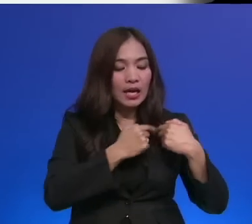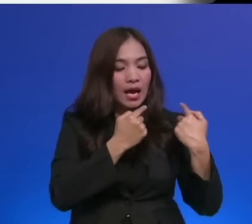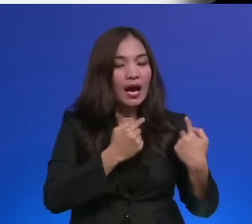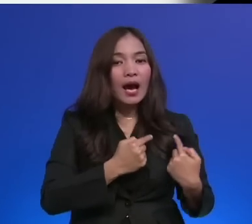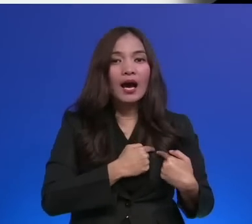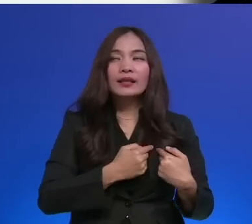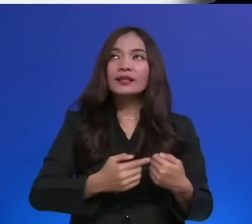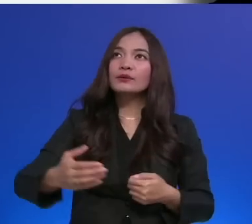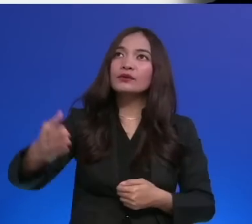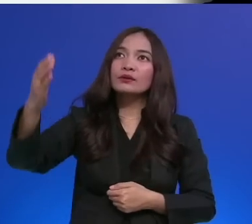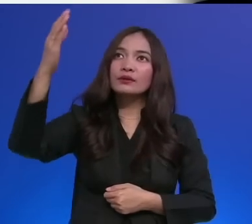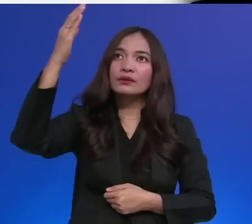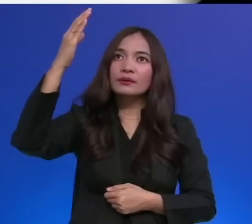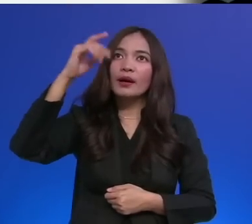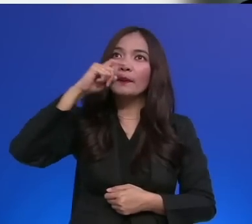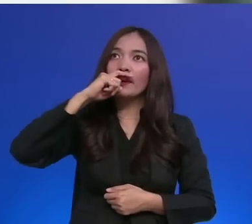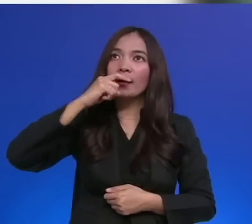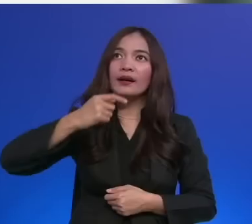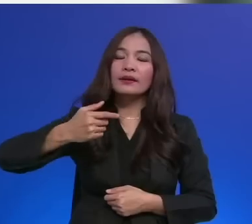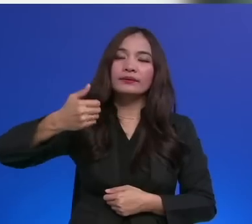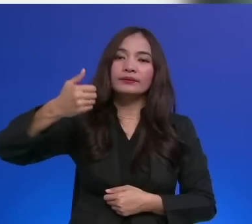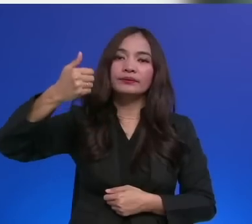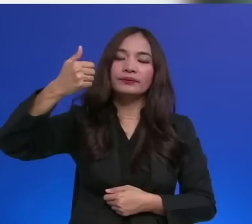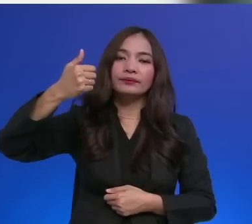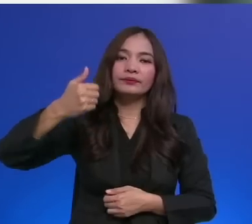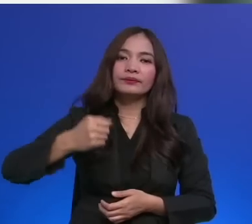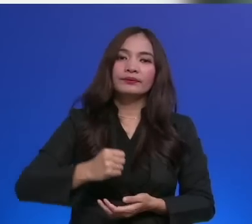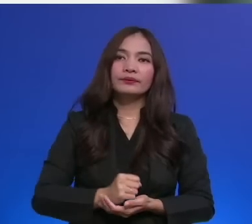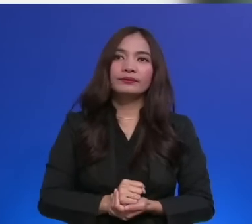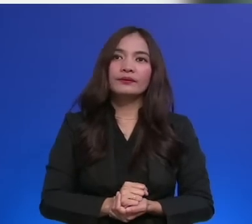membahagiakan hatimu, Bapa.